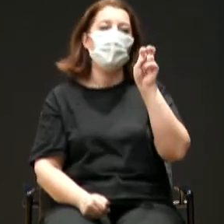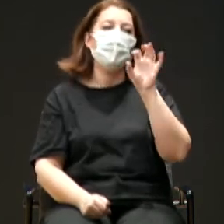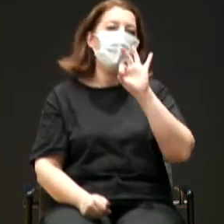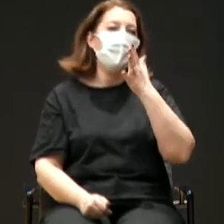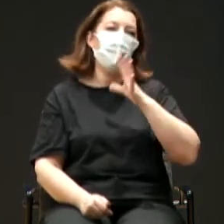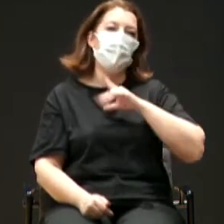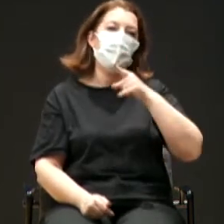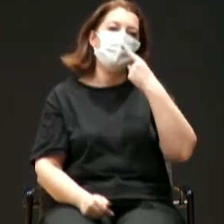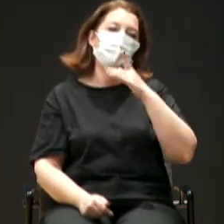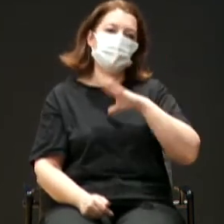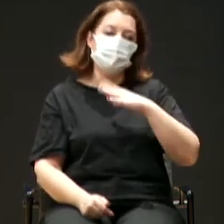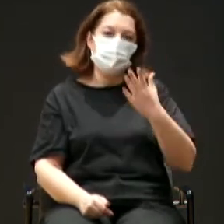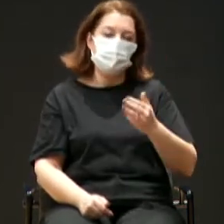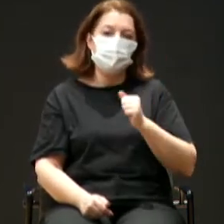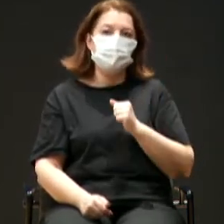istiyorum.